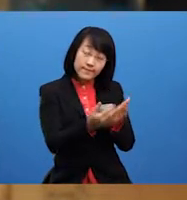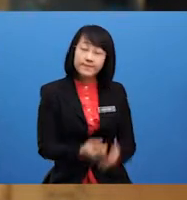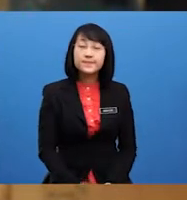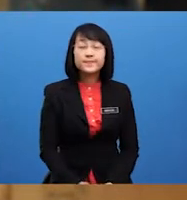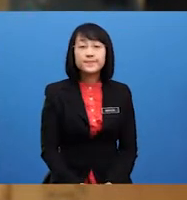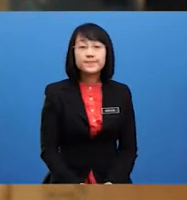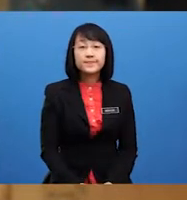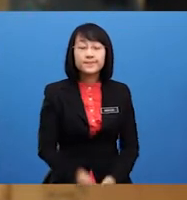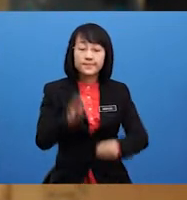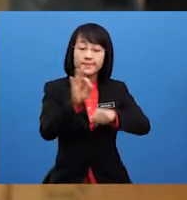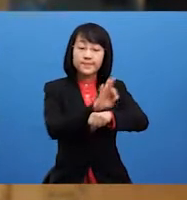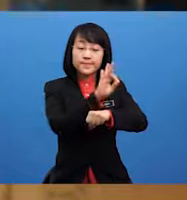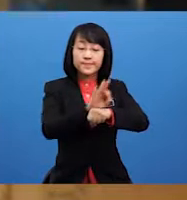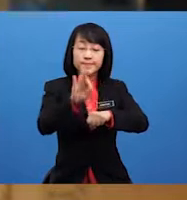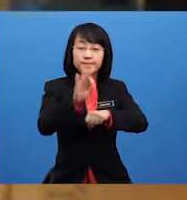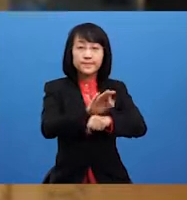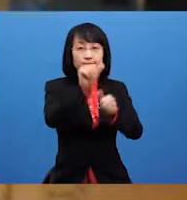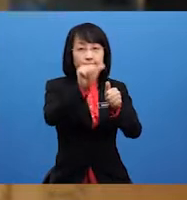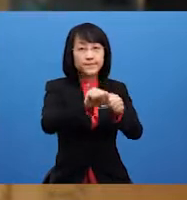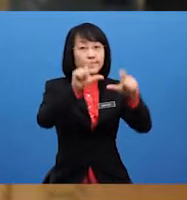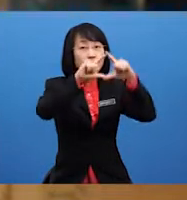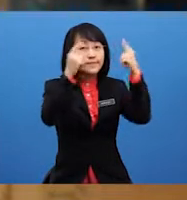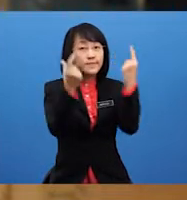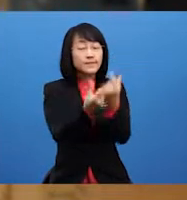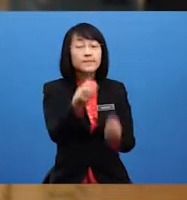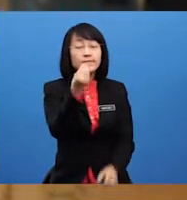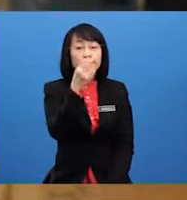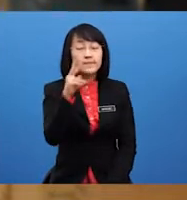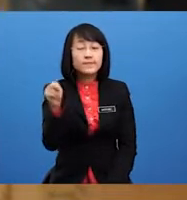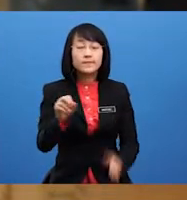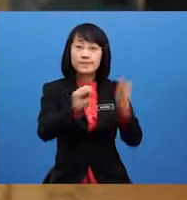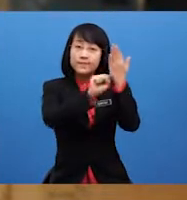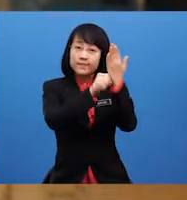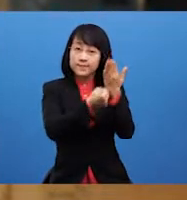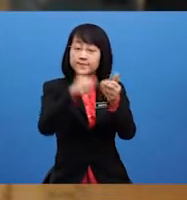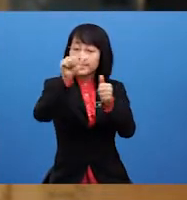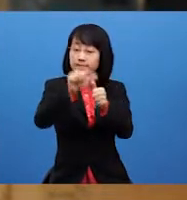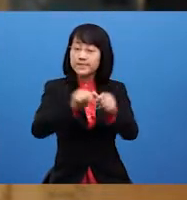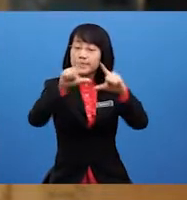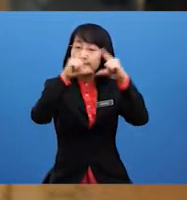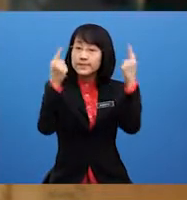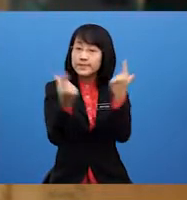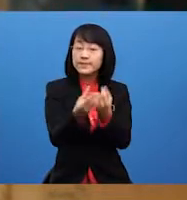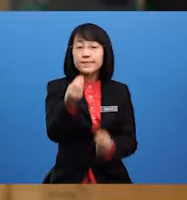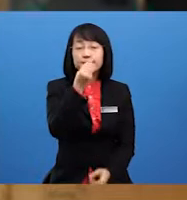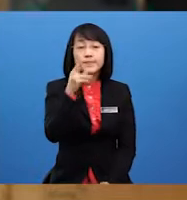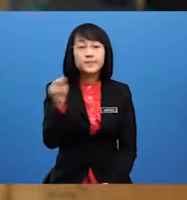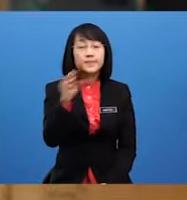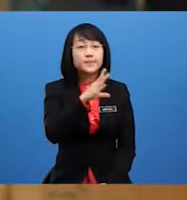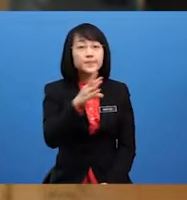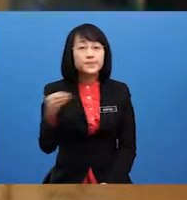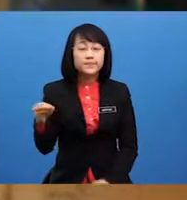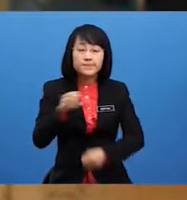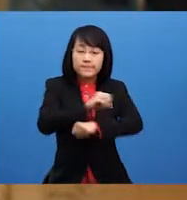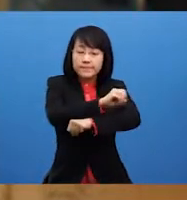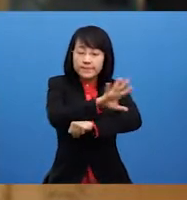Seterusnya, fungsi setiap kelas makanan, sumber setiap kelas makanan dan